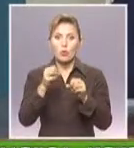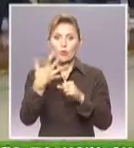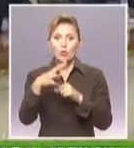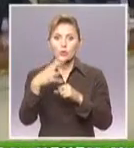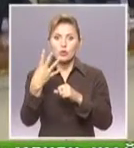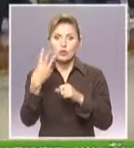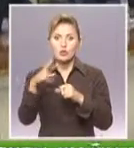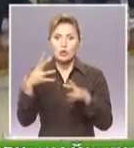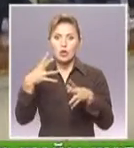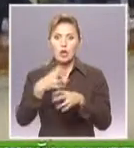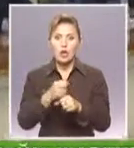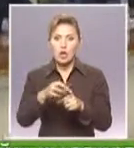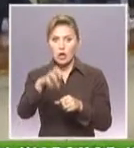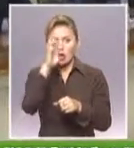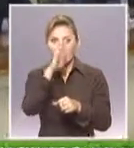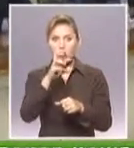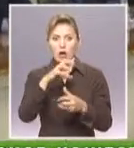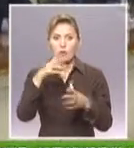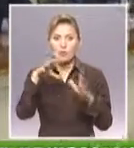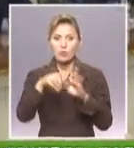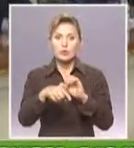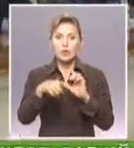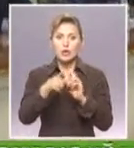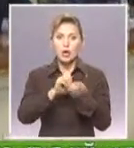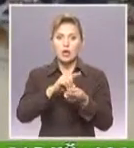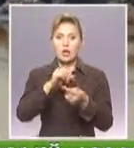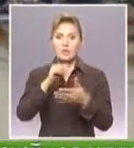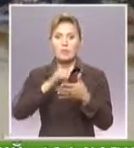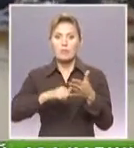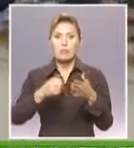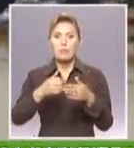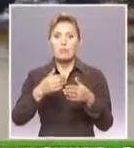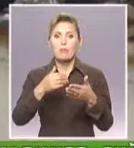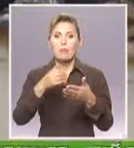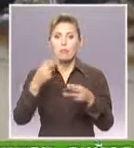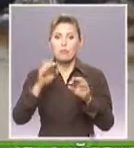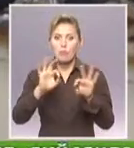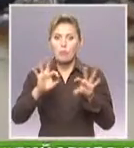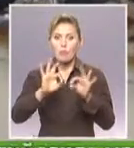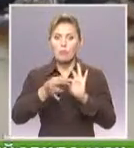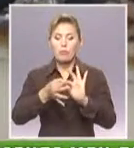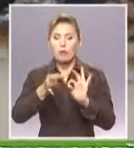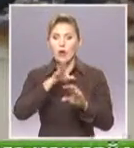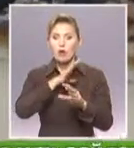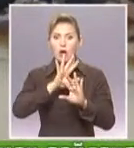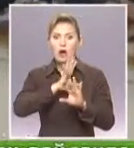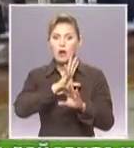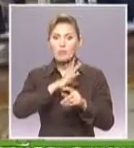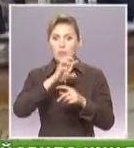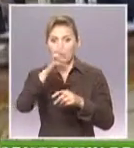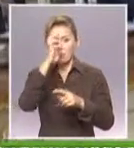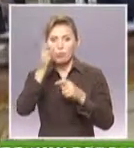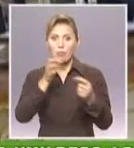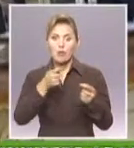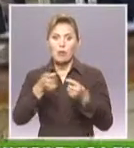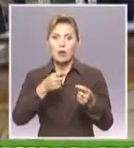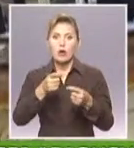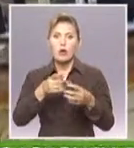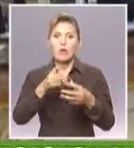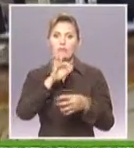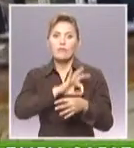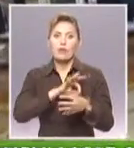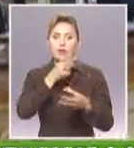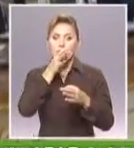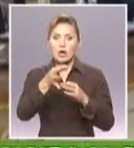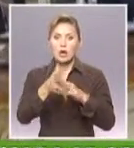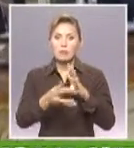30-ға қысқарды. Елбасы елеулі өзгерістердің мәнінде себепсіз қалдырған жоқ. Өз сөзінде мемлекеттік басқарудың тиімді жүйесін құру талап етіліп отырғанын